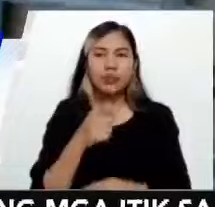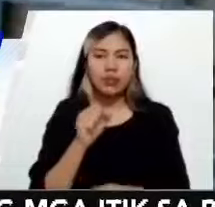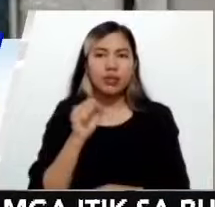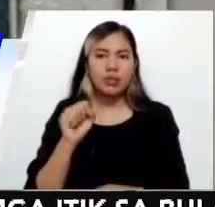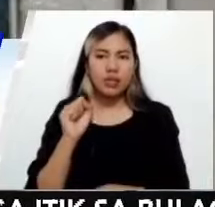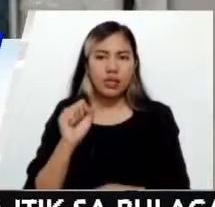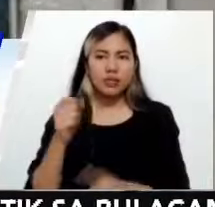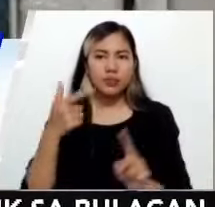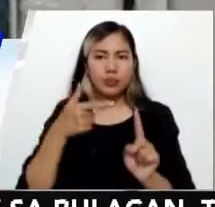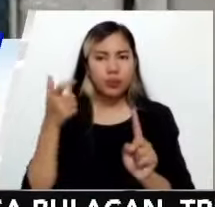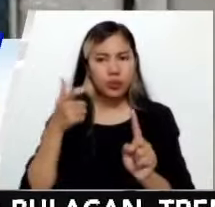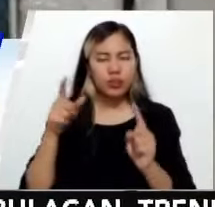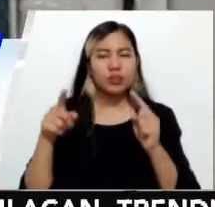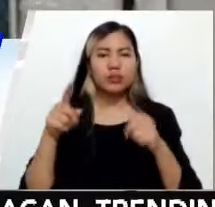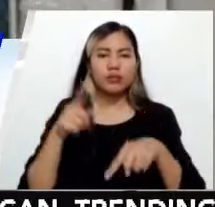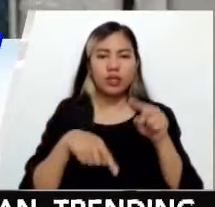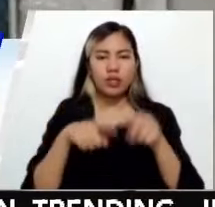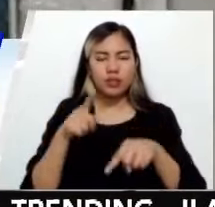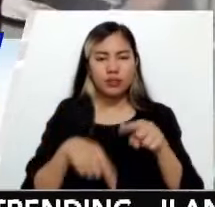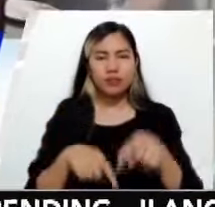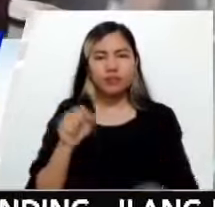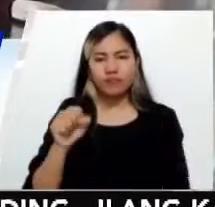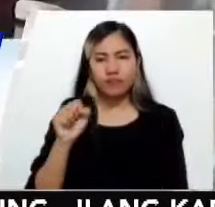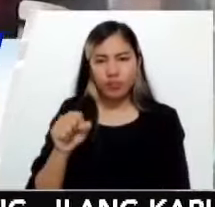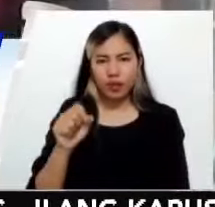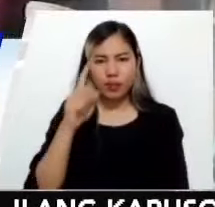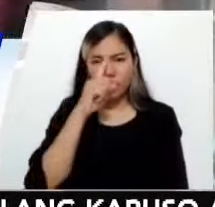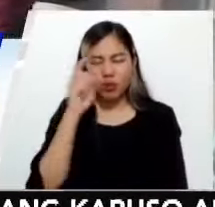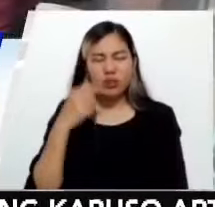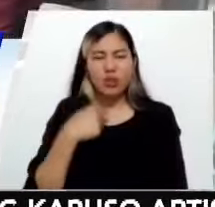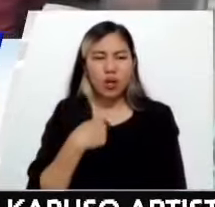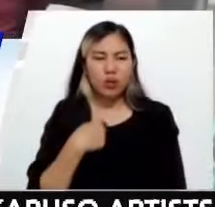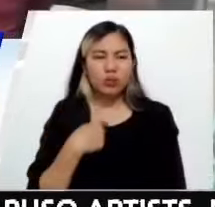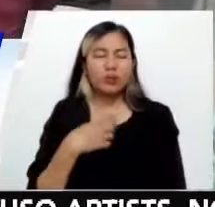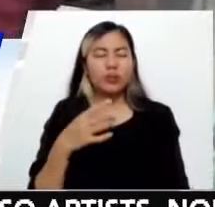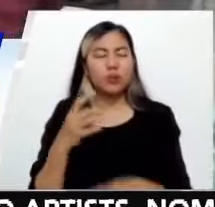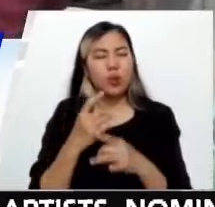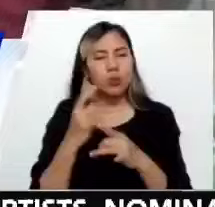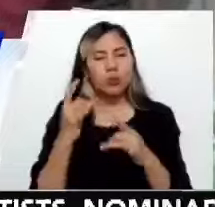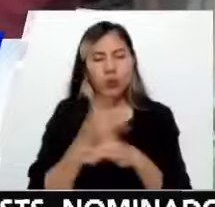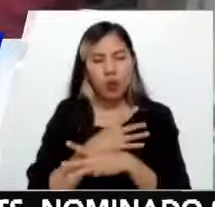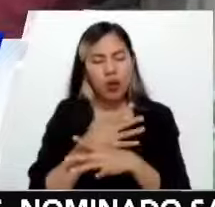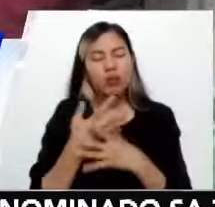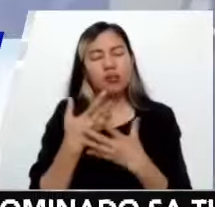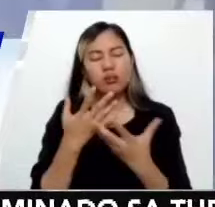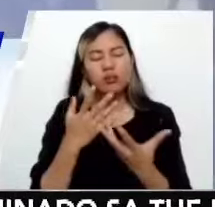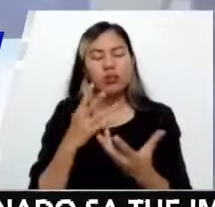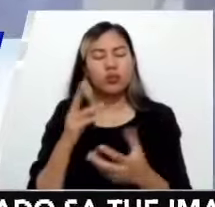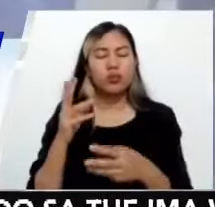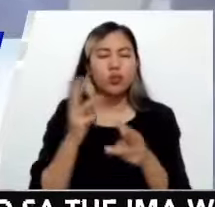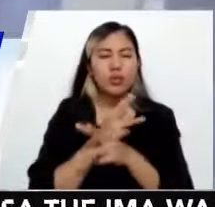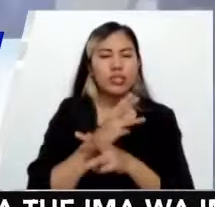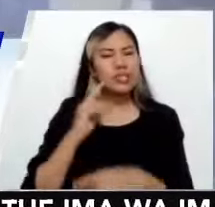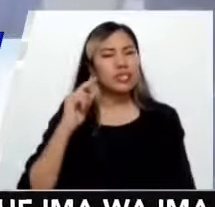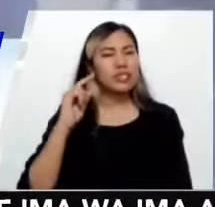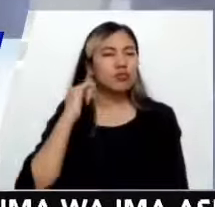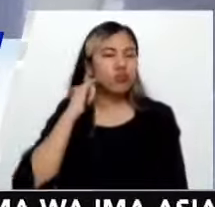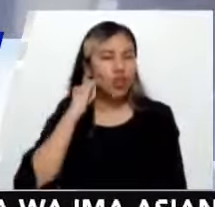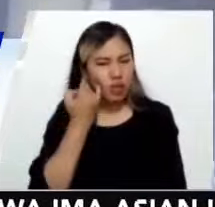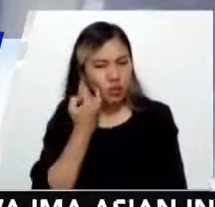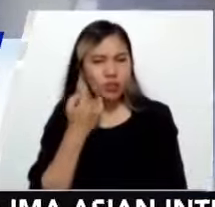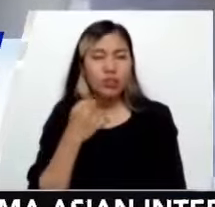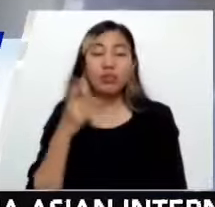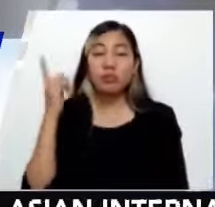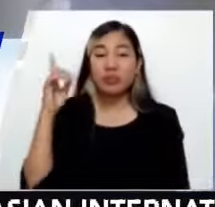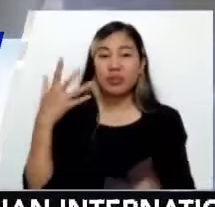kaibigan. Dahil lang po na matinding pagsiselos. Sa records ng pulisya, dati nang nakulong ang suspect dahil sa mga kaso ng